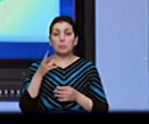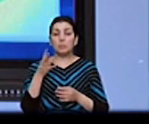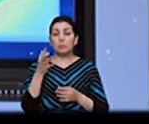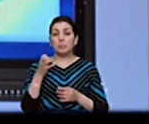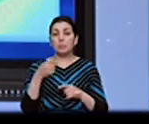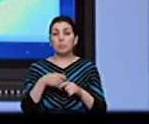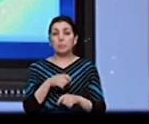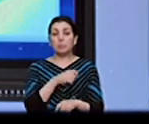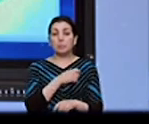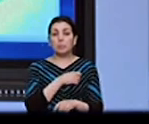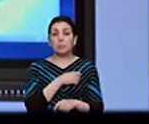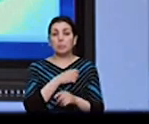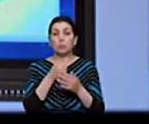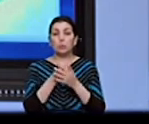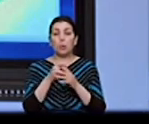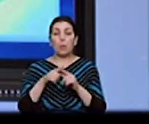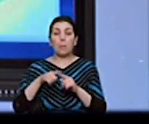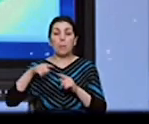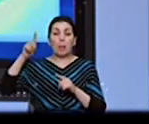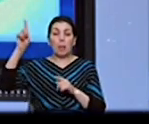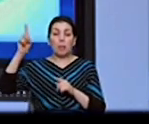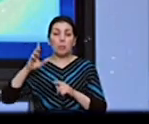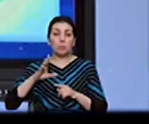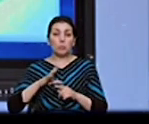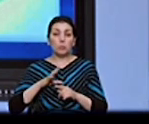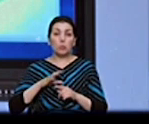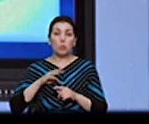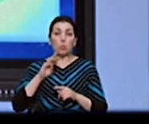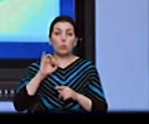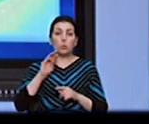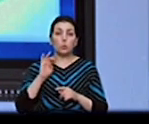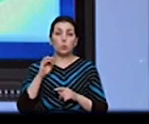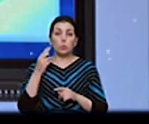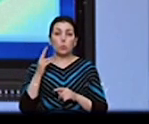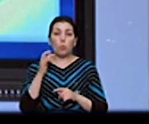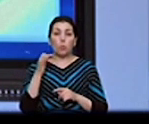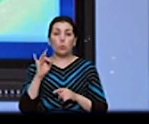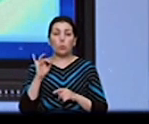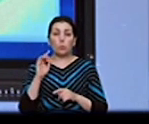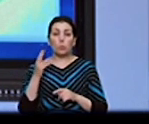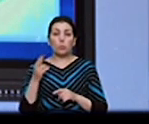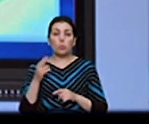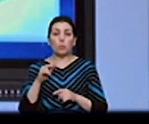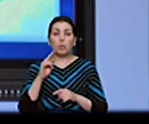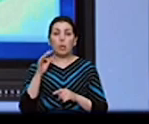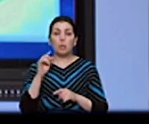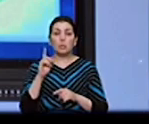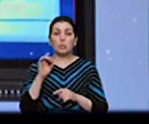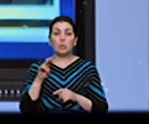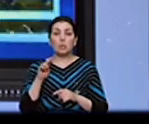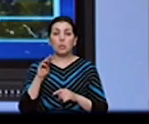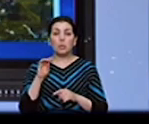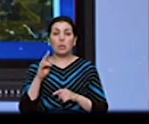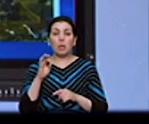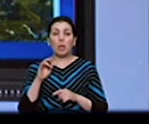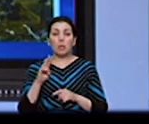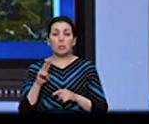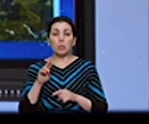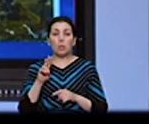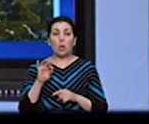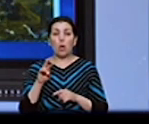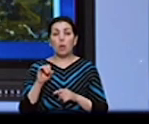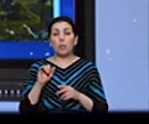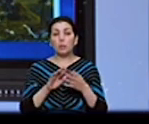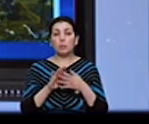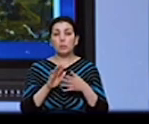2500 metrdan baland bo'lgan joylarda mushuk quyruq, toron, qizil tikan, alp lolasi